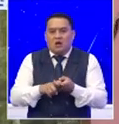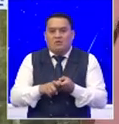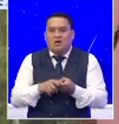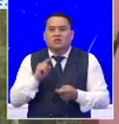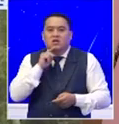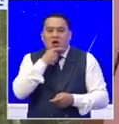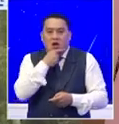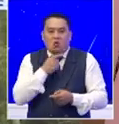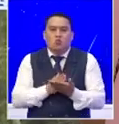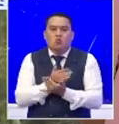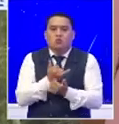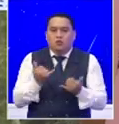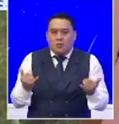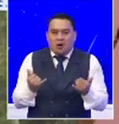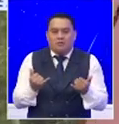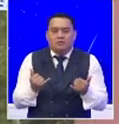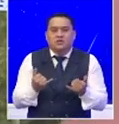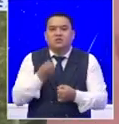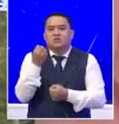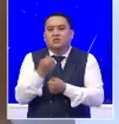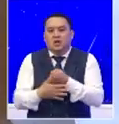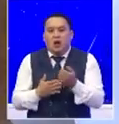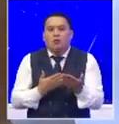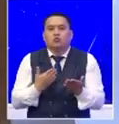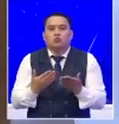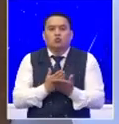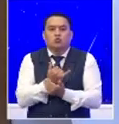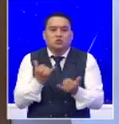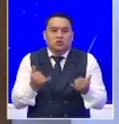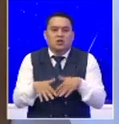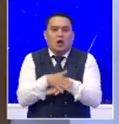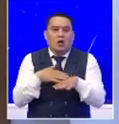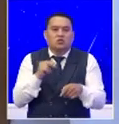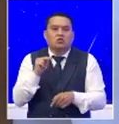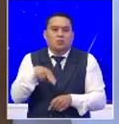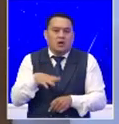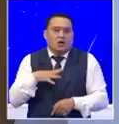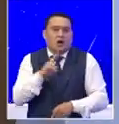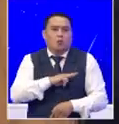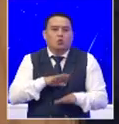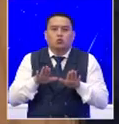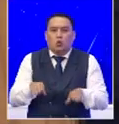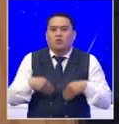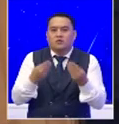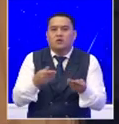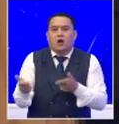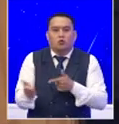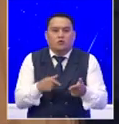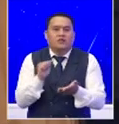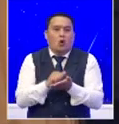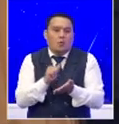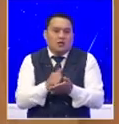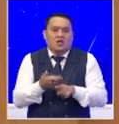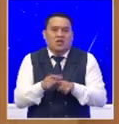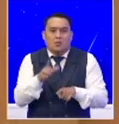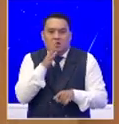также сэкономит время услугополучателя. К слову, Центр обслуживания населения в период ЧП работает только на выдачу готовых документов. За